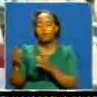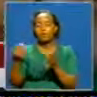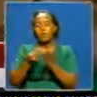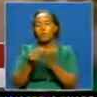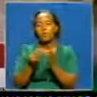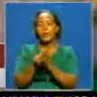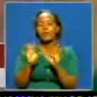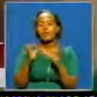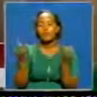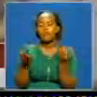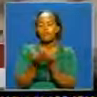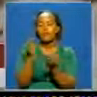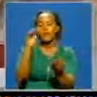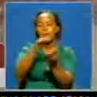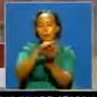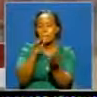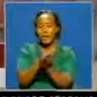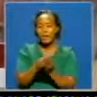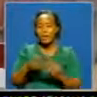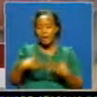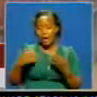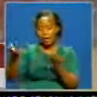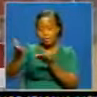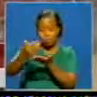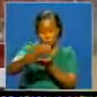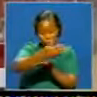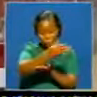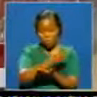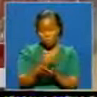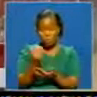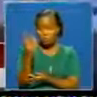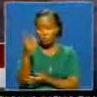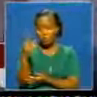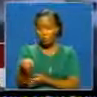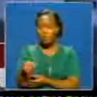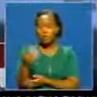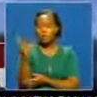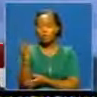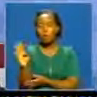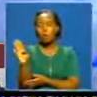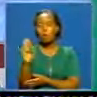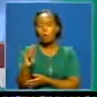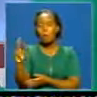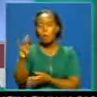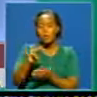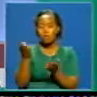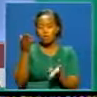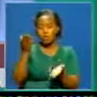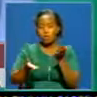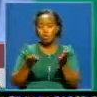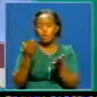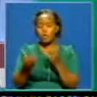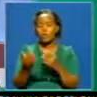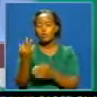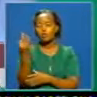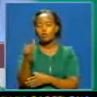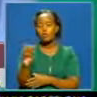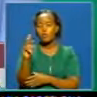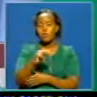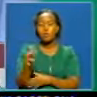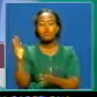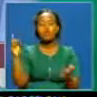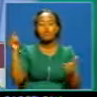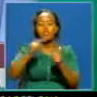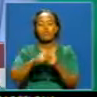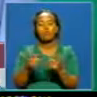Family imekusanya shilingi bilioni 4.42 ikilinganishwa na shilingi bilioni 3 ilizolenga kukusanya katika awamu ya